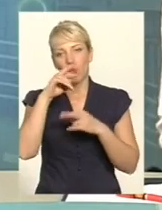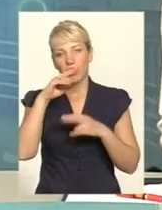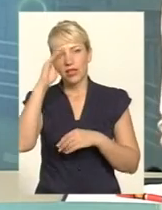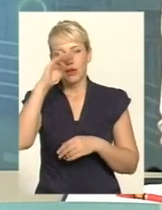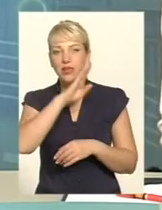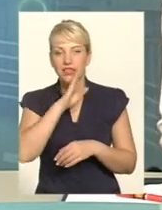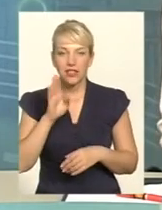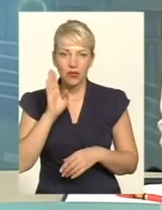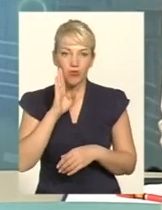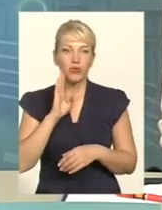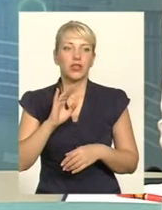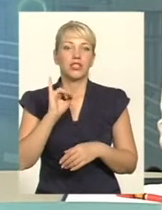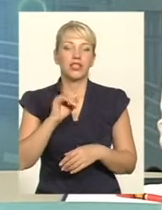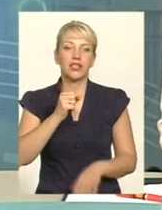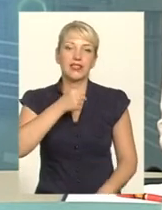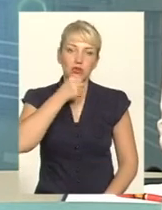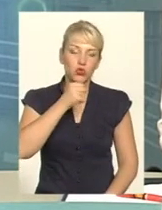дідусь, бабусів, бабусь,